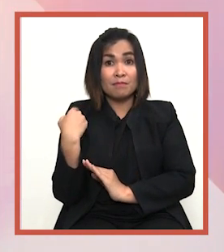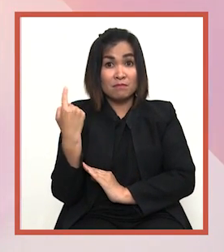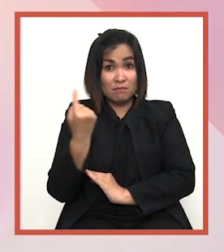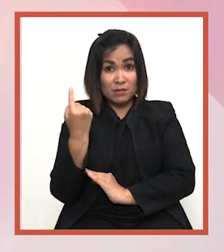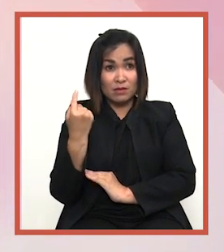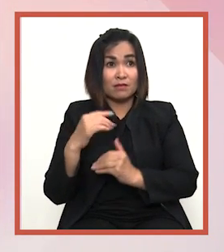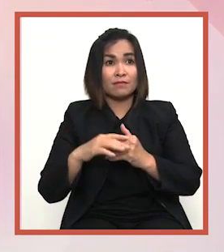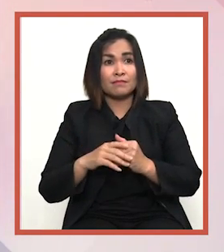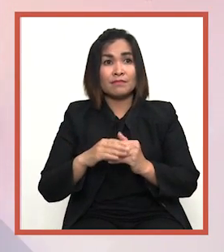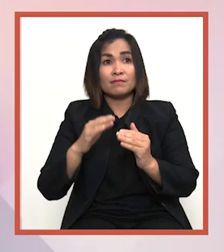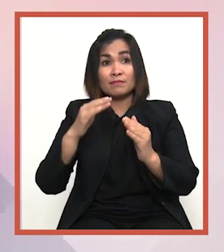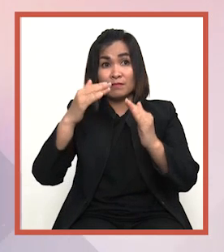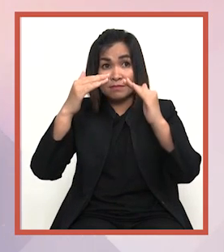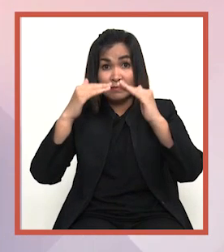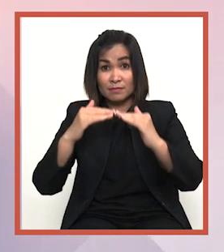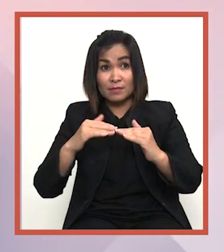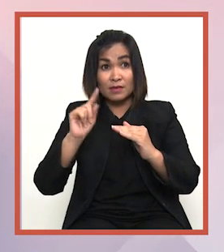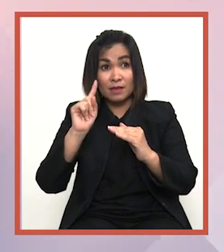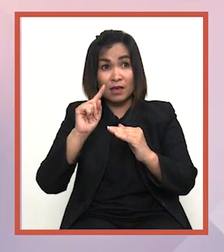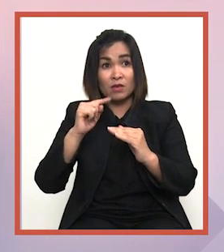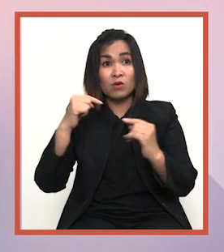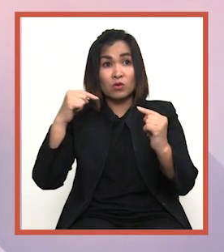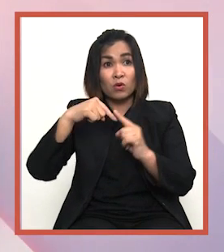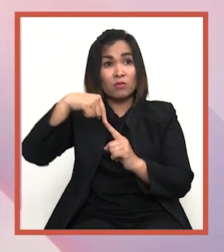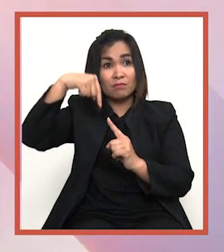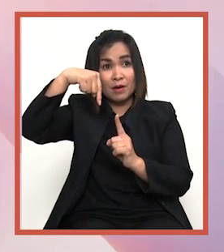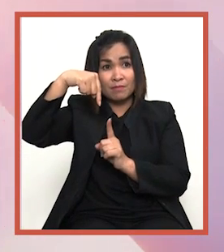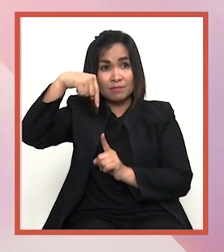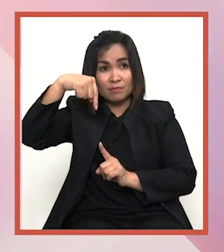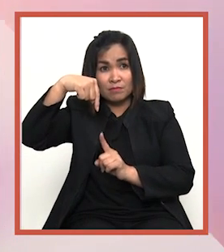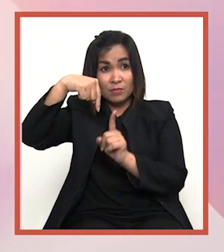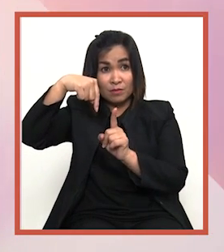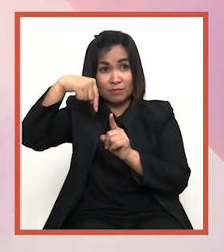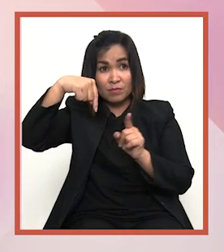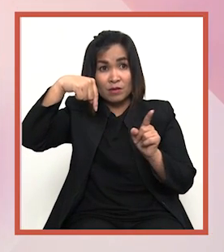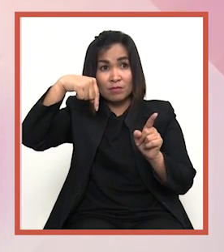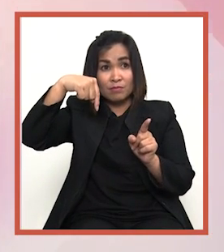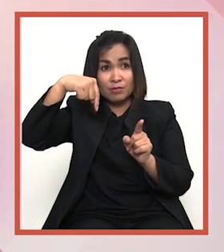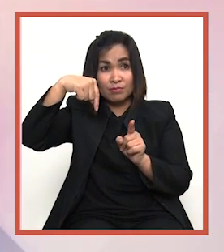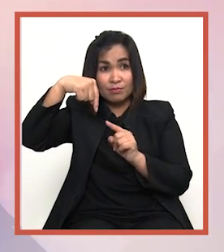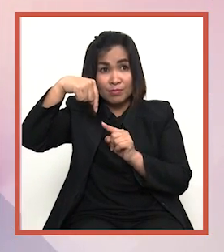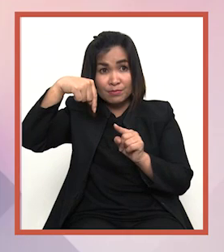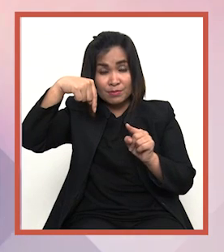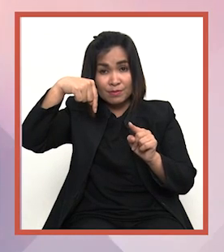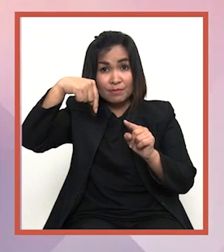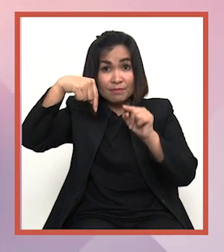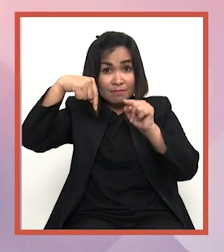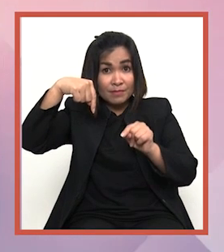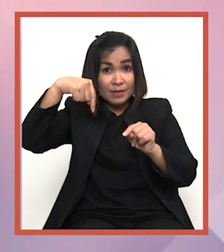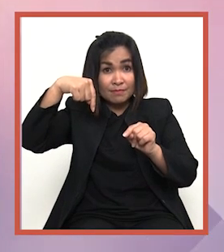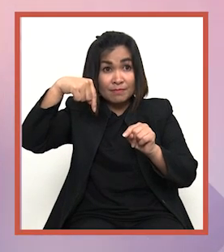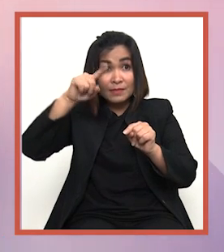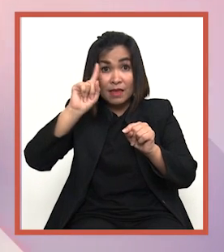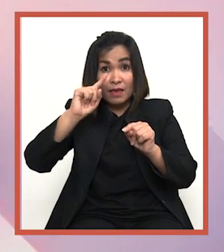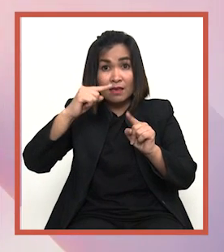นะถัดมาครับสัญลักษณ์ทั่วไปทำงานด้วยมือควบคุมนะครับอันนี้จะมีลักษณะเหมือนเป็นตัว T อยู่